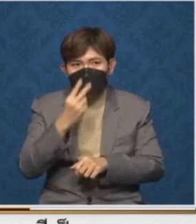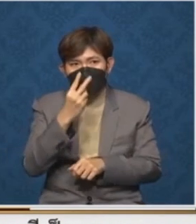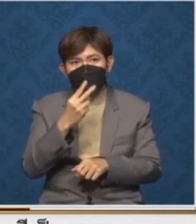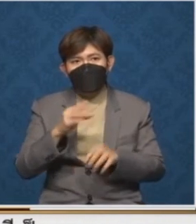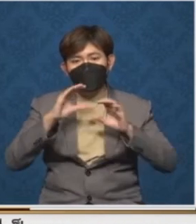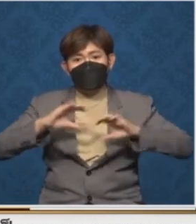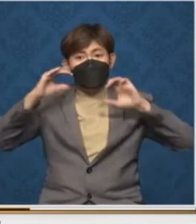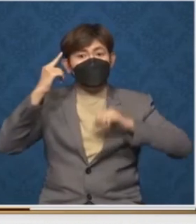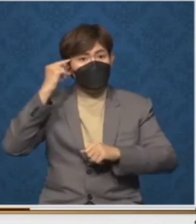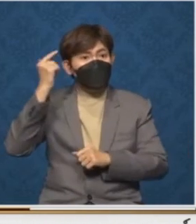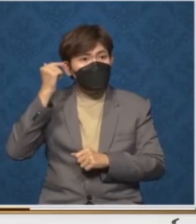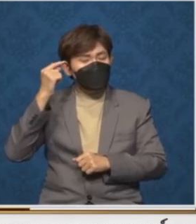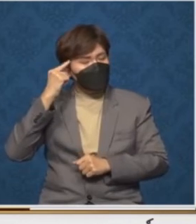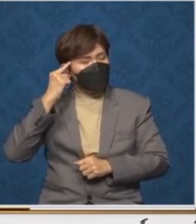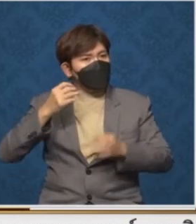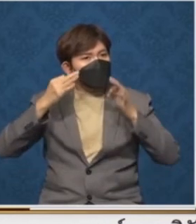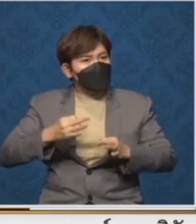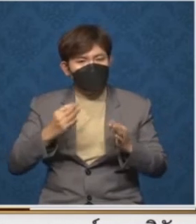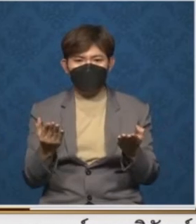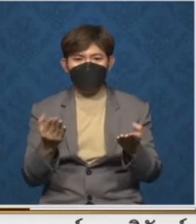เกิด ไปดแผนตอไปครับ